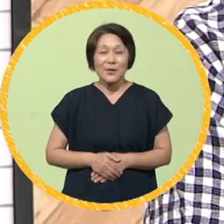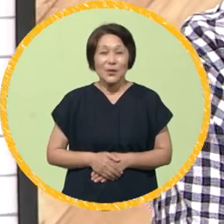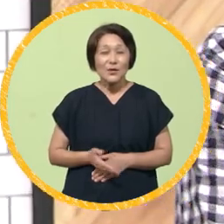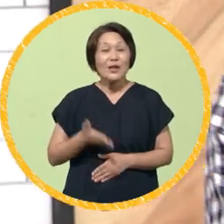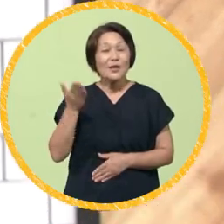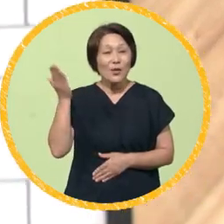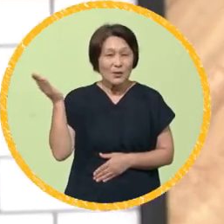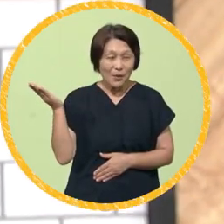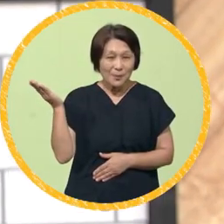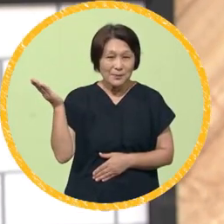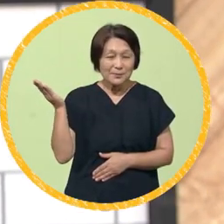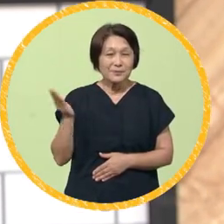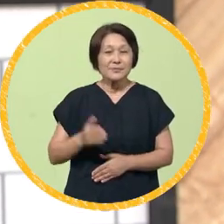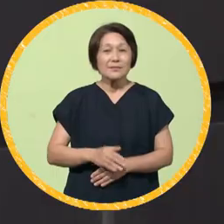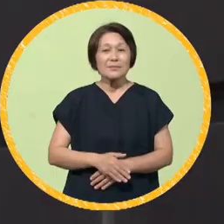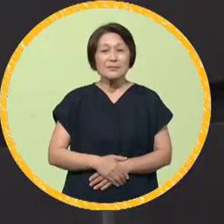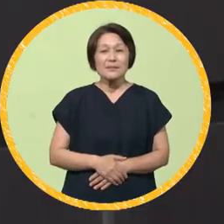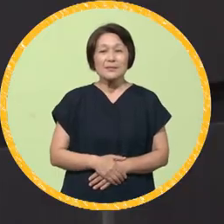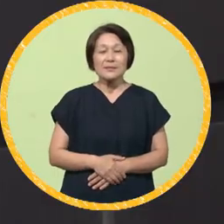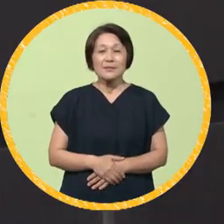ご覧ください、どうぞ。